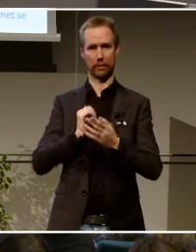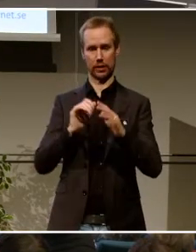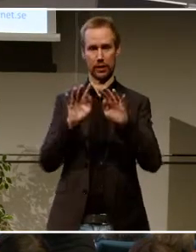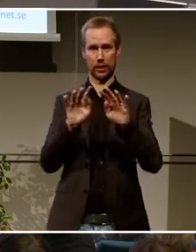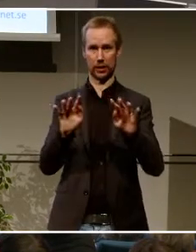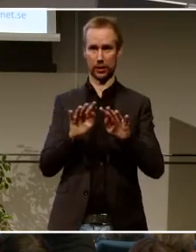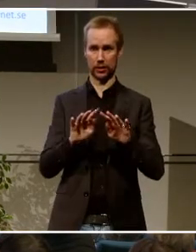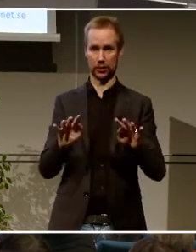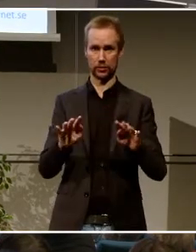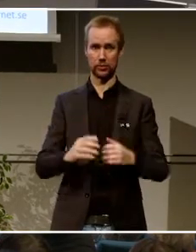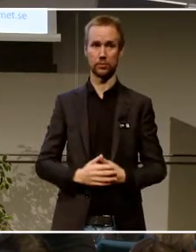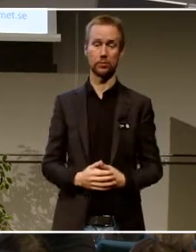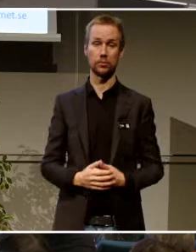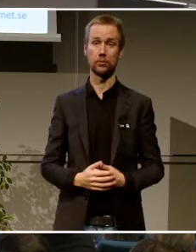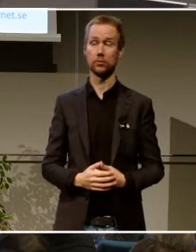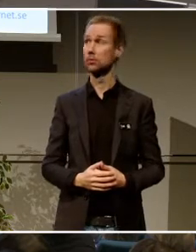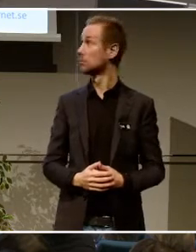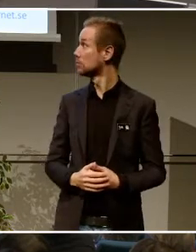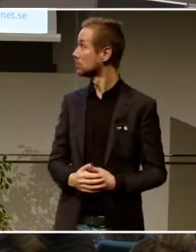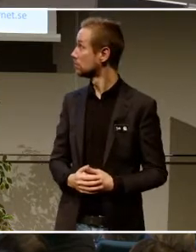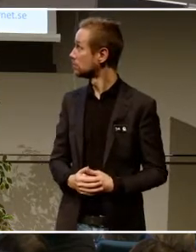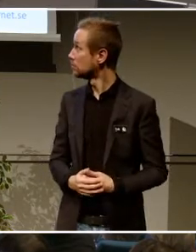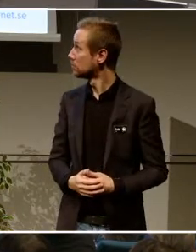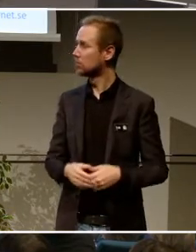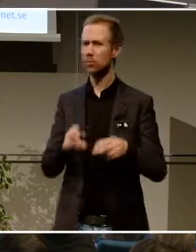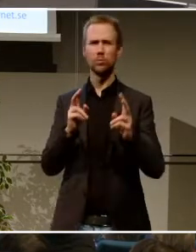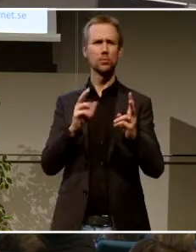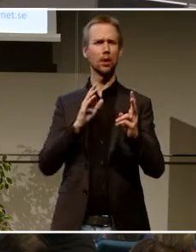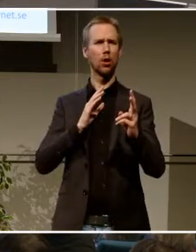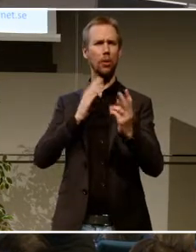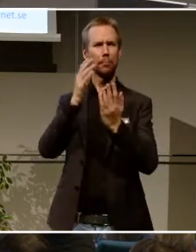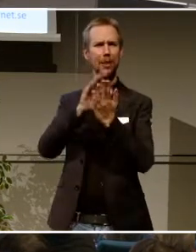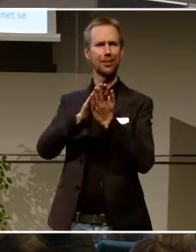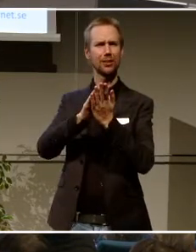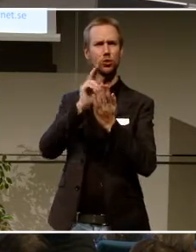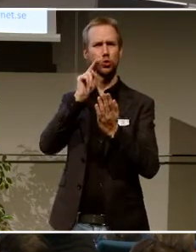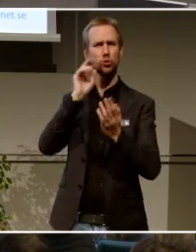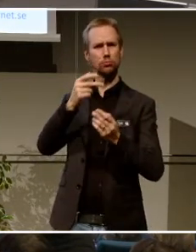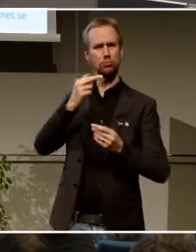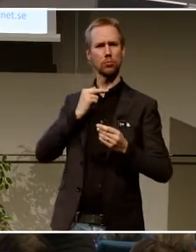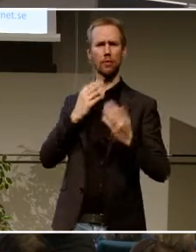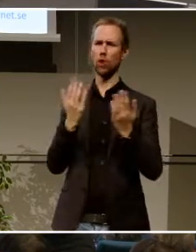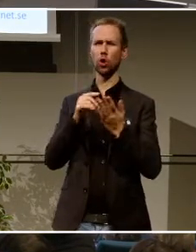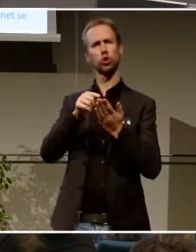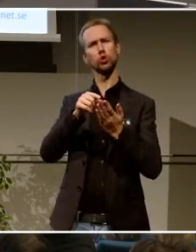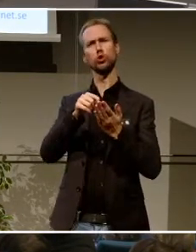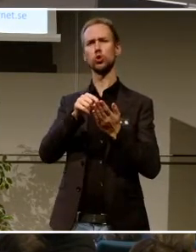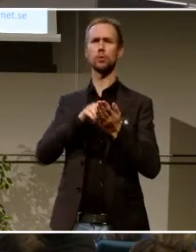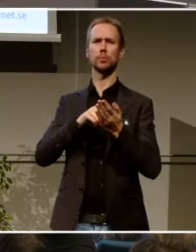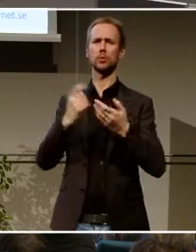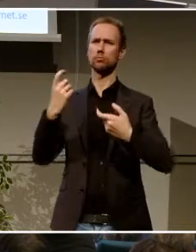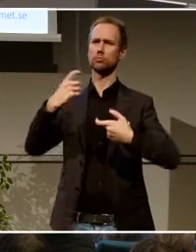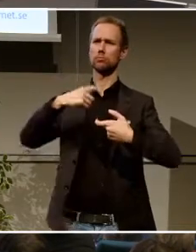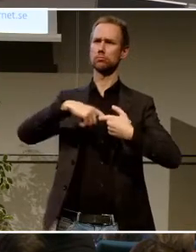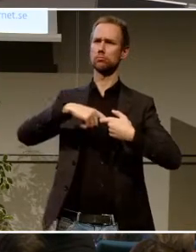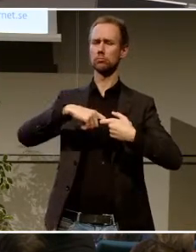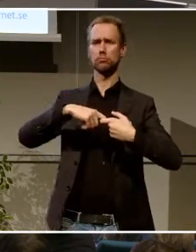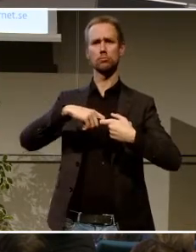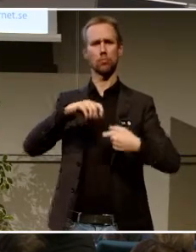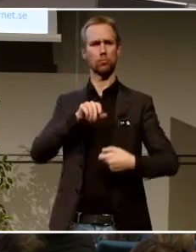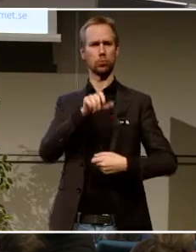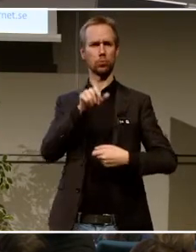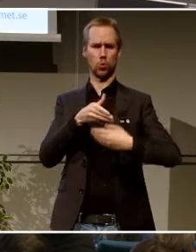Och sen är det ju precis, det var någon tidigare slide här om vad som var kännetecknande för utanförskap eller vad var det? Något sånt där forskaren hade där.